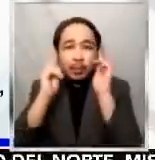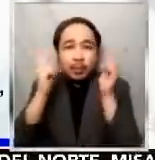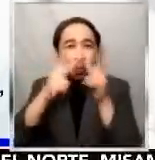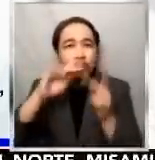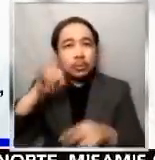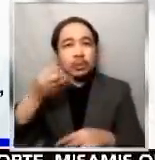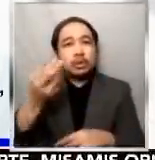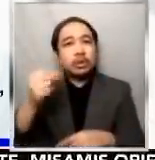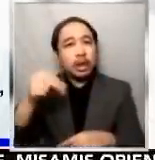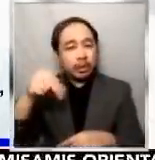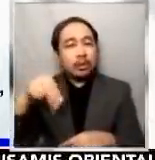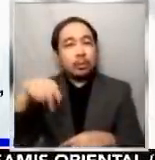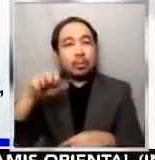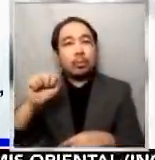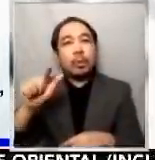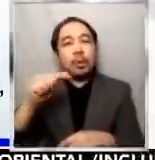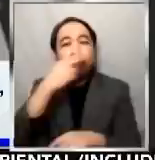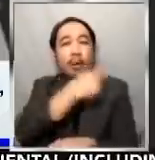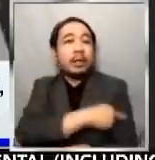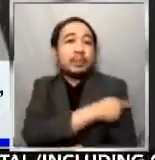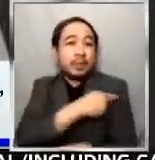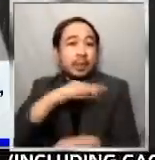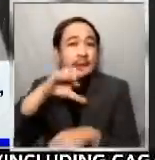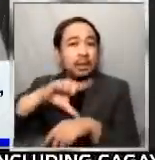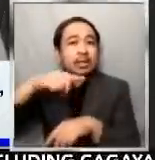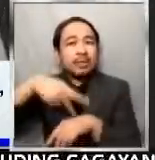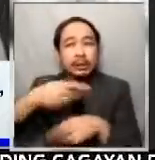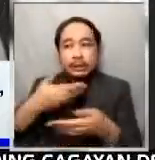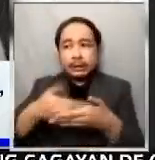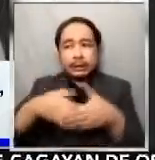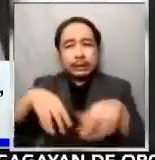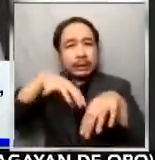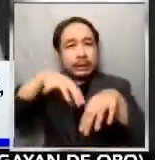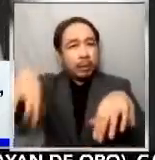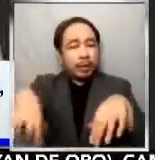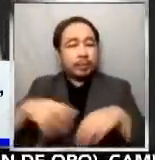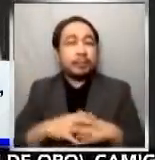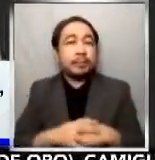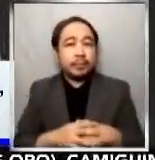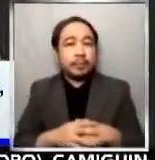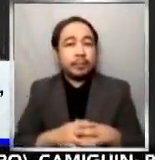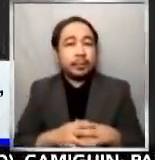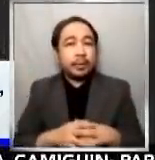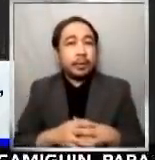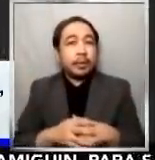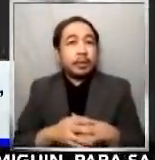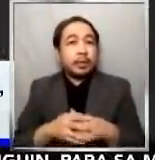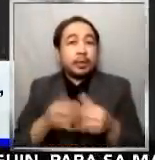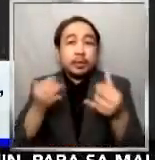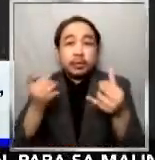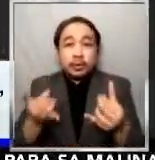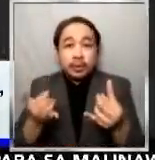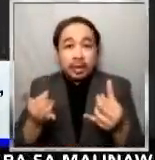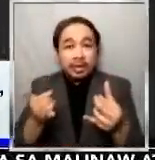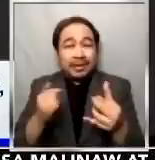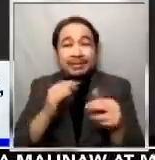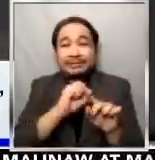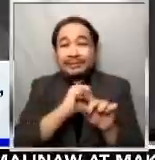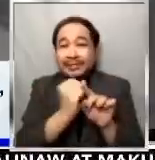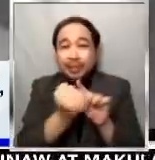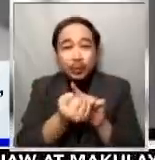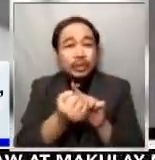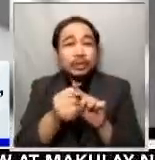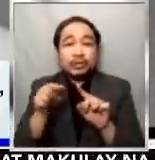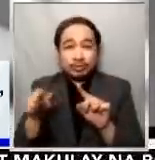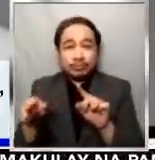Hospital in Las Piñas, nearby hospital. Salamin ng kasalukuyang sitwasyon sa mga ospital ang nangyari kay